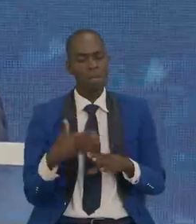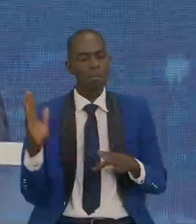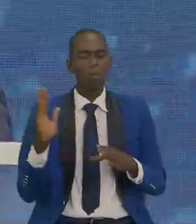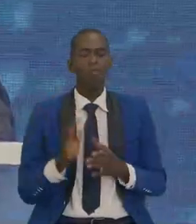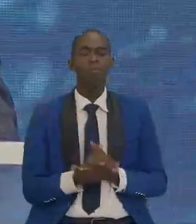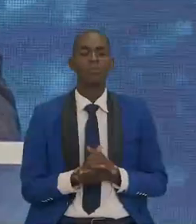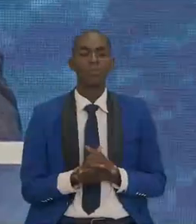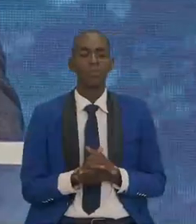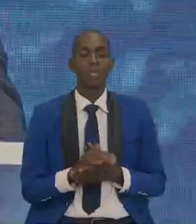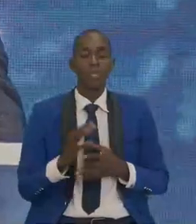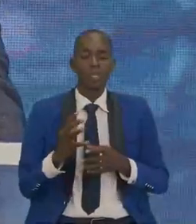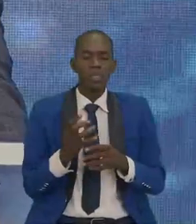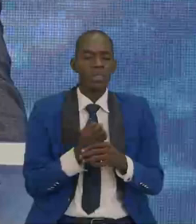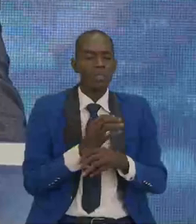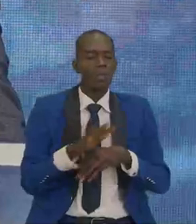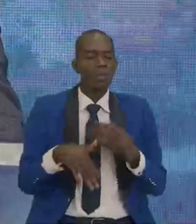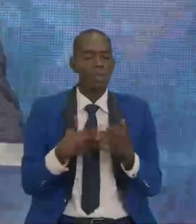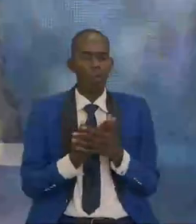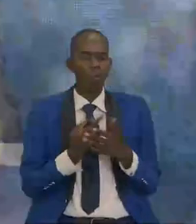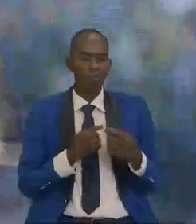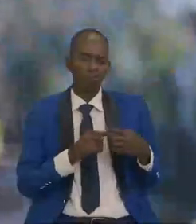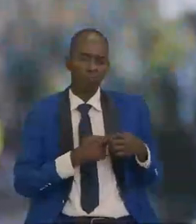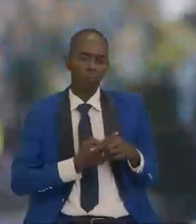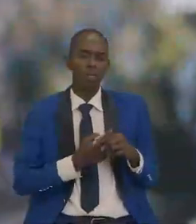Efface tous leurs péchés.